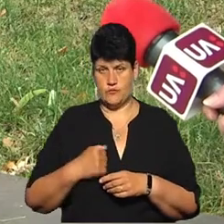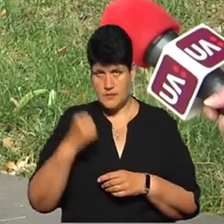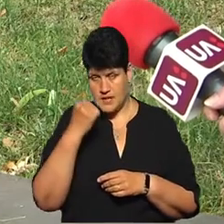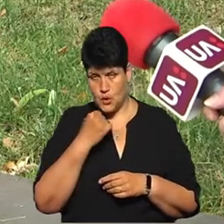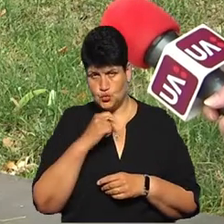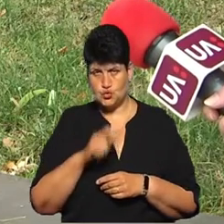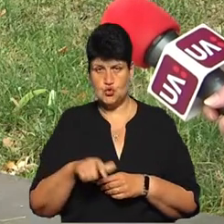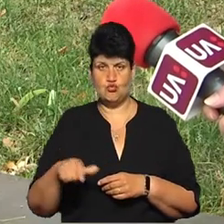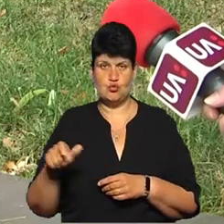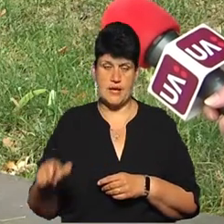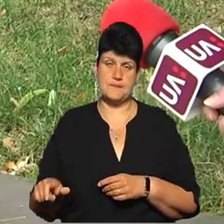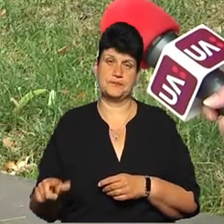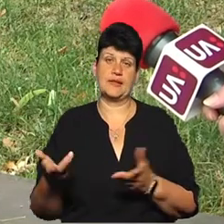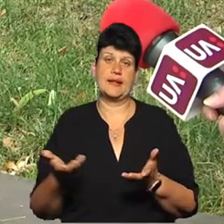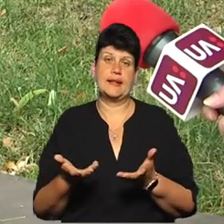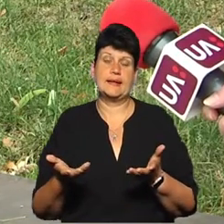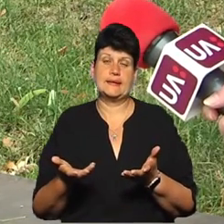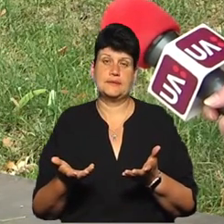людям, яким